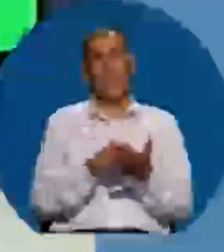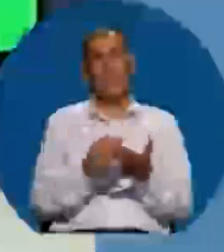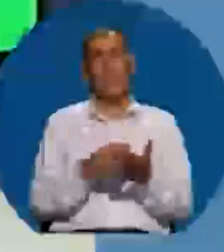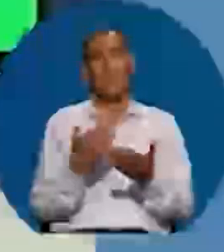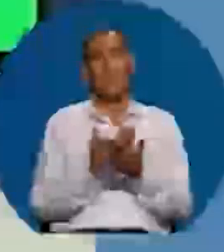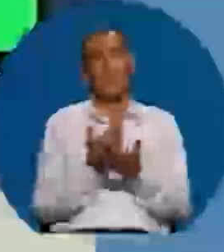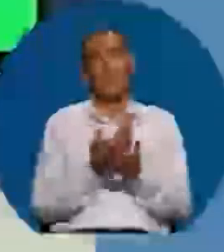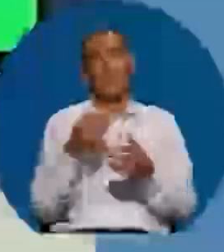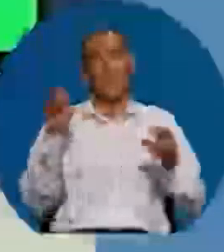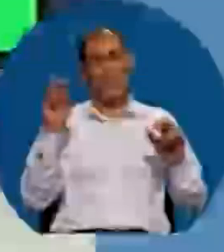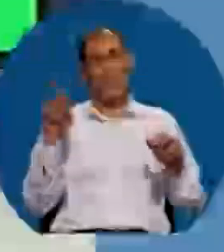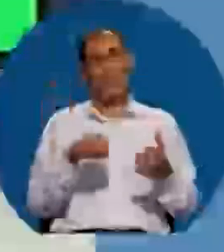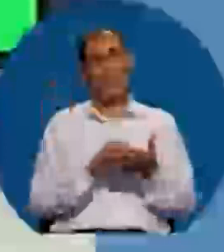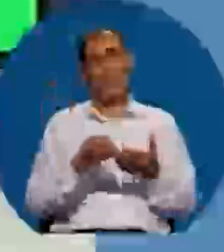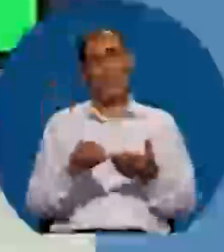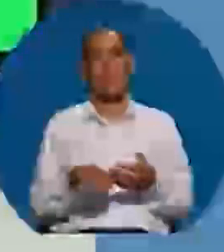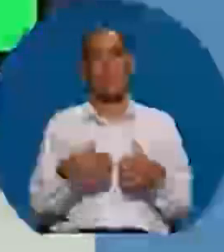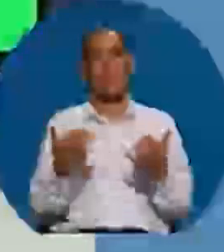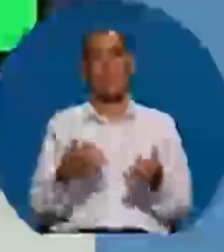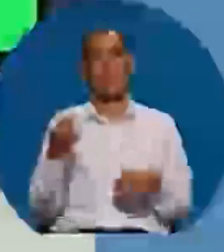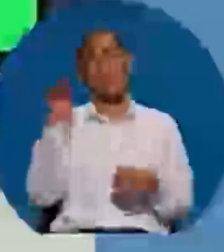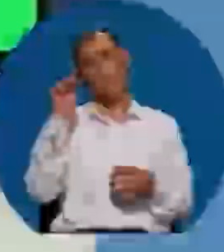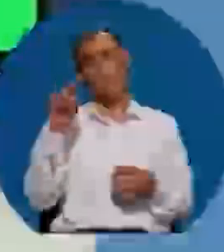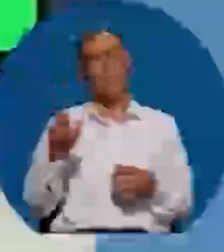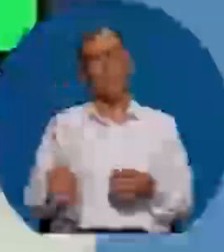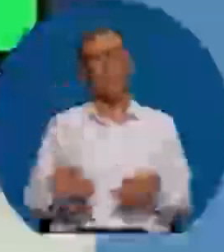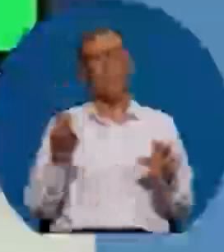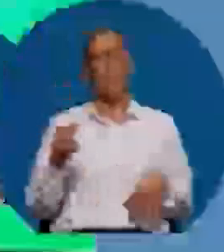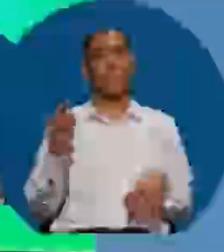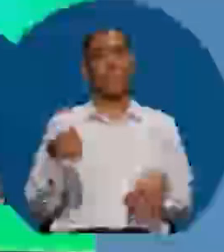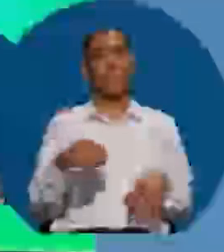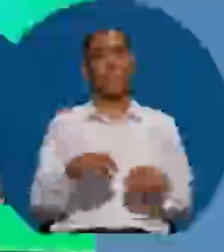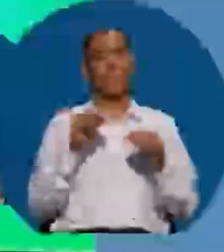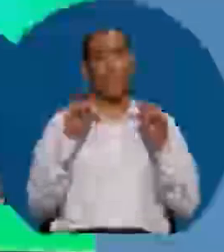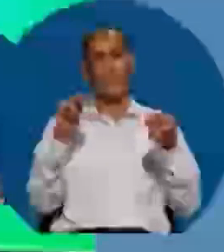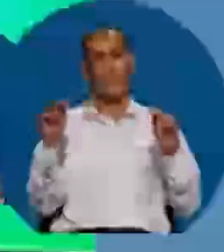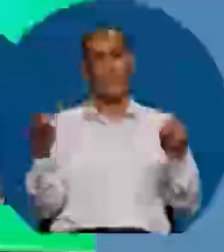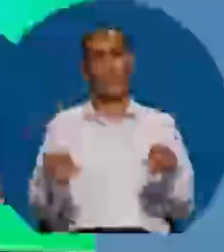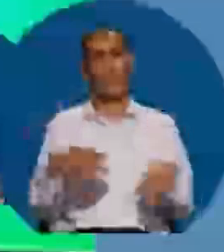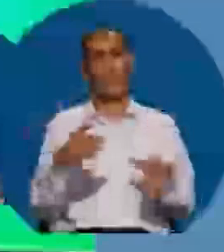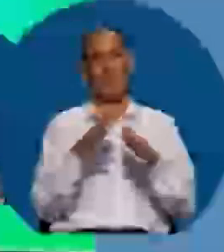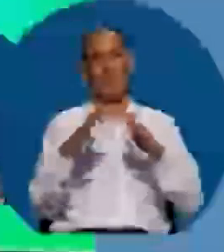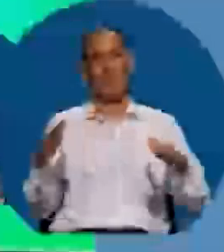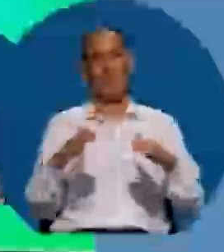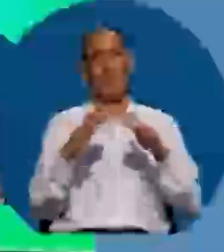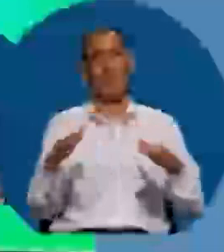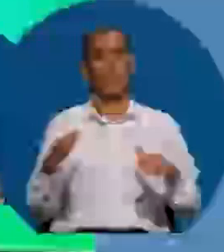дәптерлеріңізге бүгінгі таза теманы жазып алын. Бүгінгі сабақтағы темамыз ұстазыма қосығы.